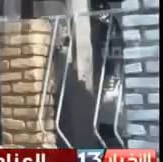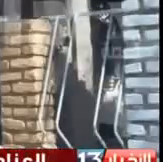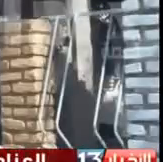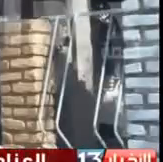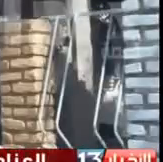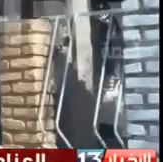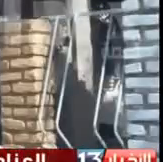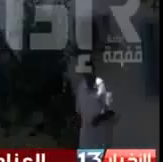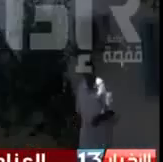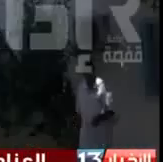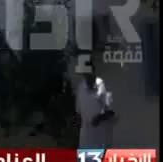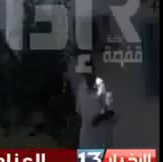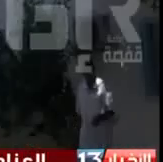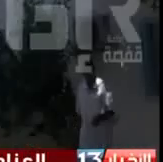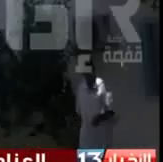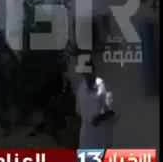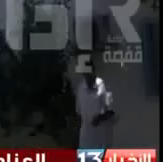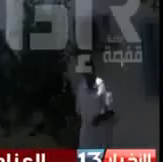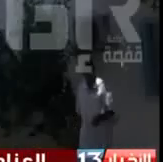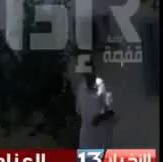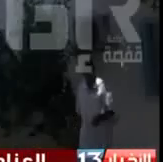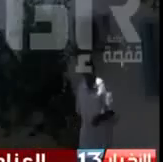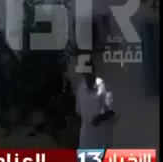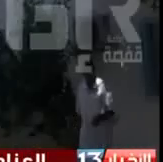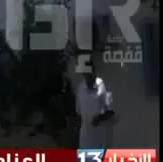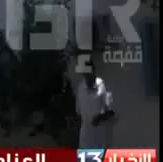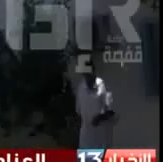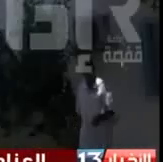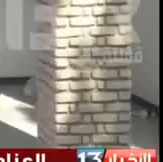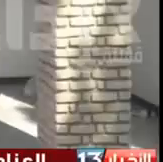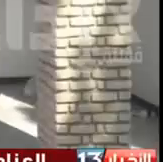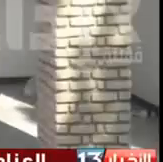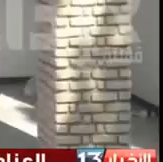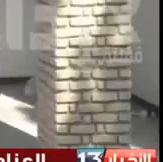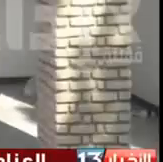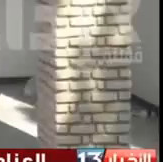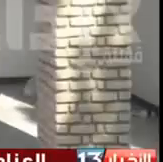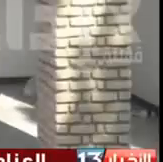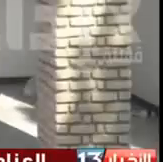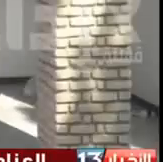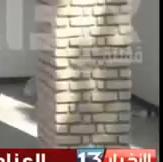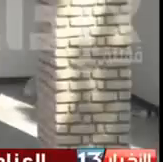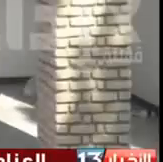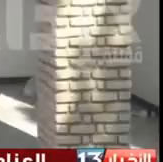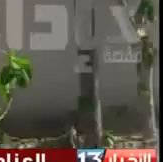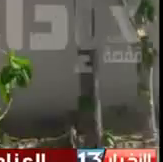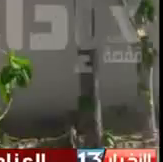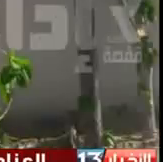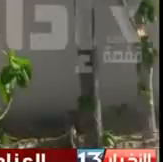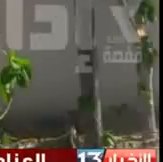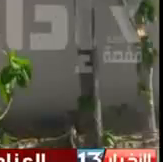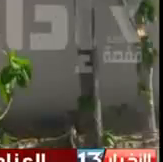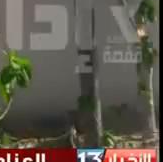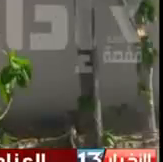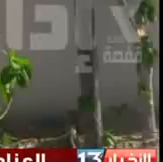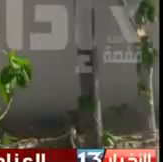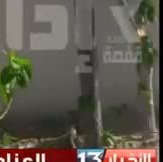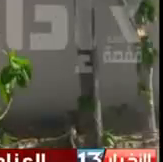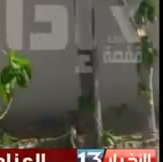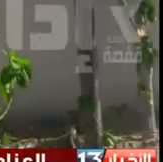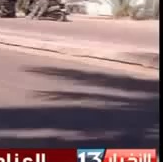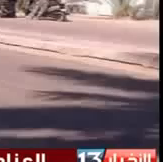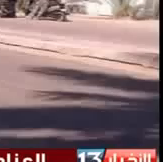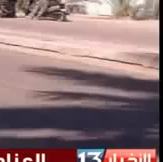عودة الهدوء بمدينتي سوق لحد وقبلي بعد مواجهات بين الأمن ومحتجين والإبقاء على بعض التعزيزات الأمنية والعسكرية بمحيط مقر